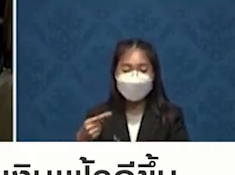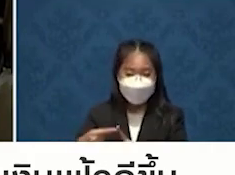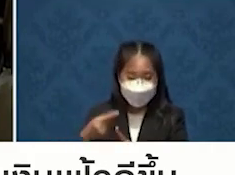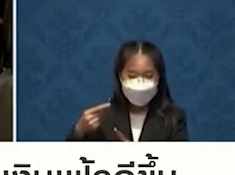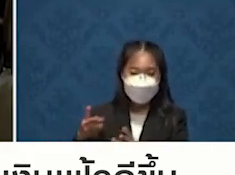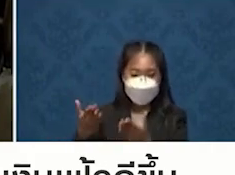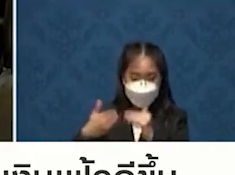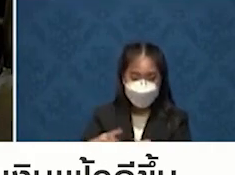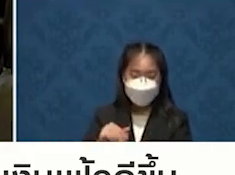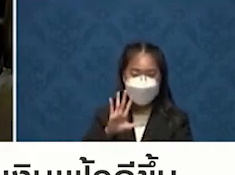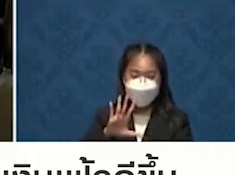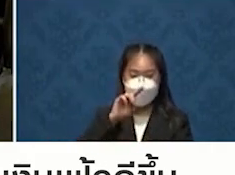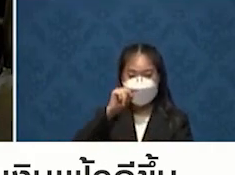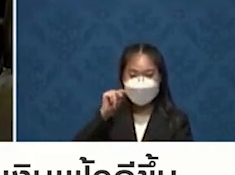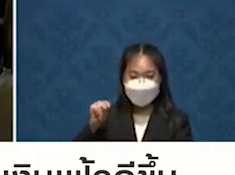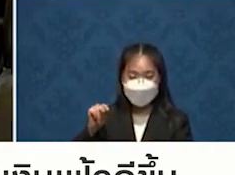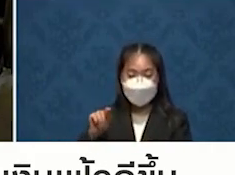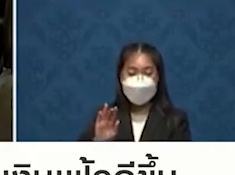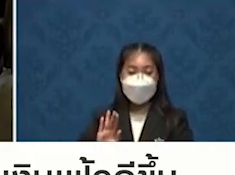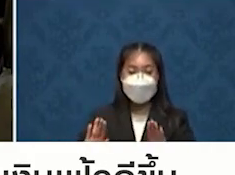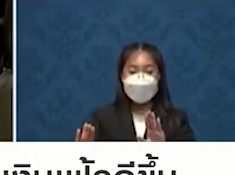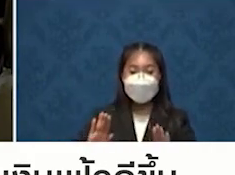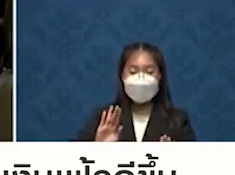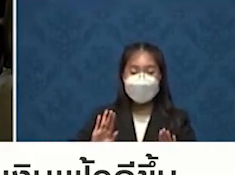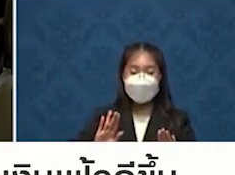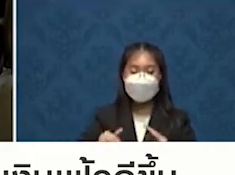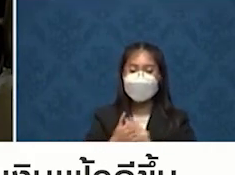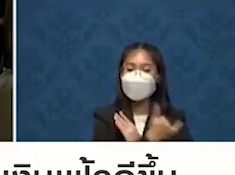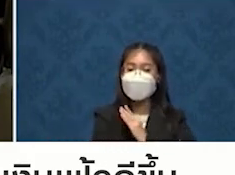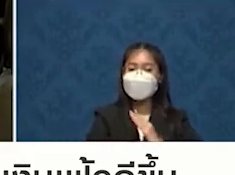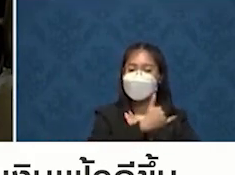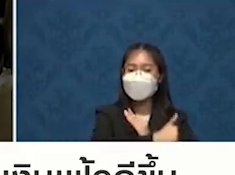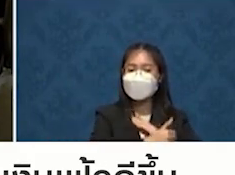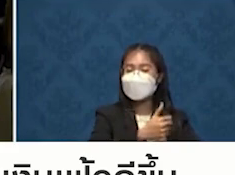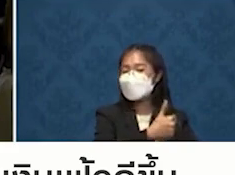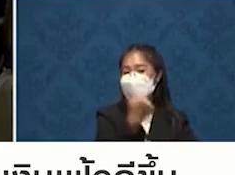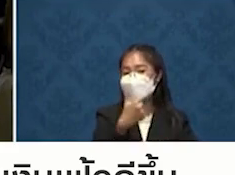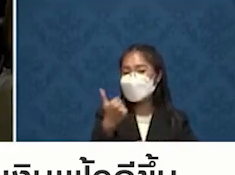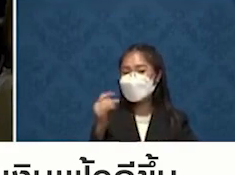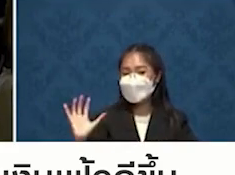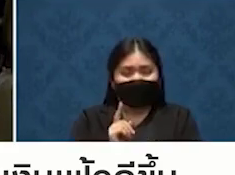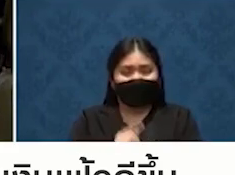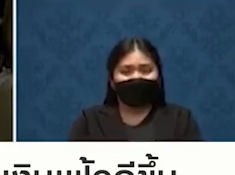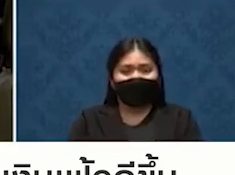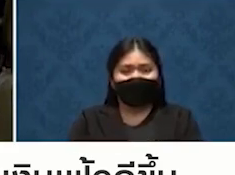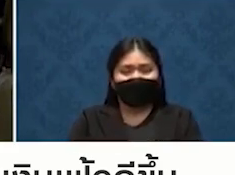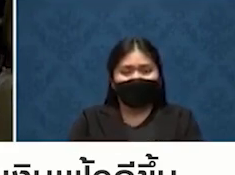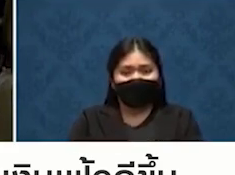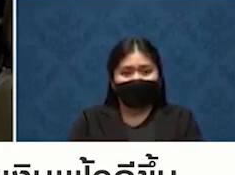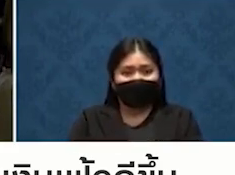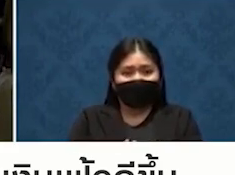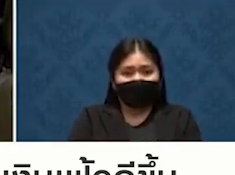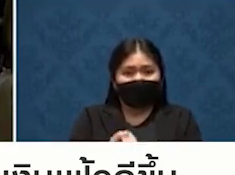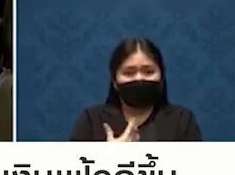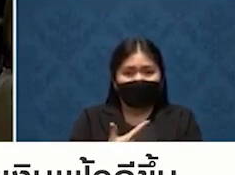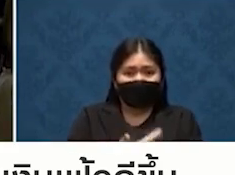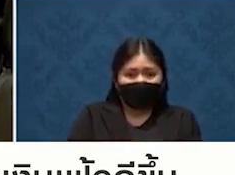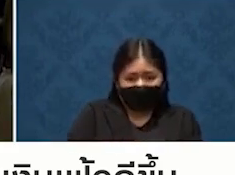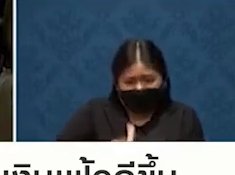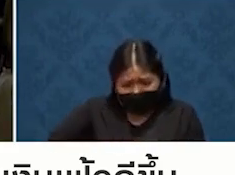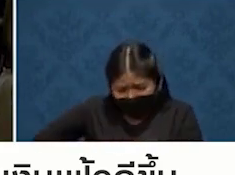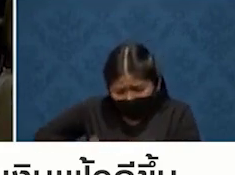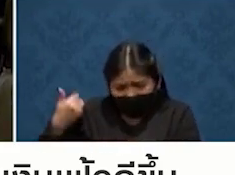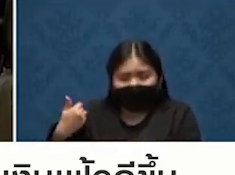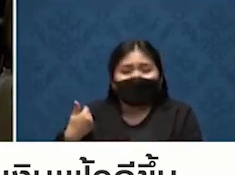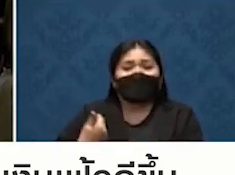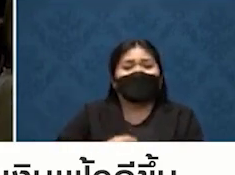5% และเมื่อเปรียบเทียบกับหลายประเทศในโลกโดยเฉพาะอย่างยิ่งที่ท่านบอกว่าแพงทั้งแผ่นดินเนี่ยความจริ